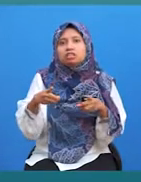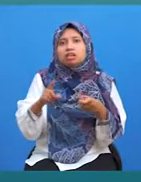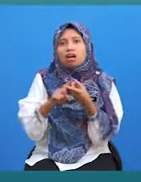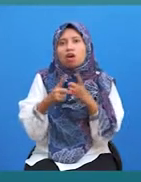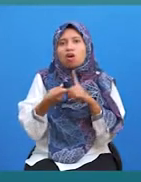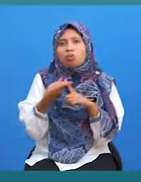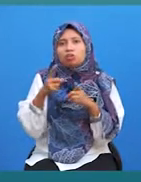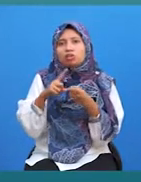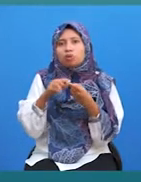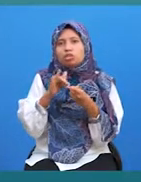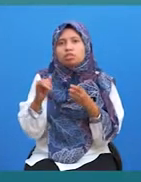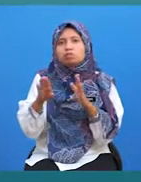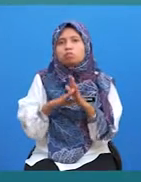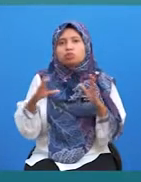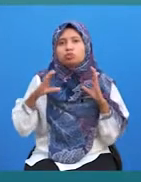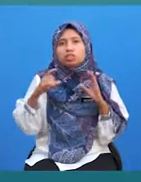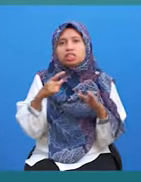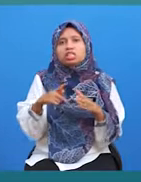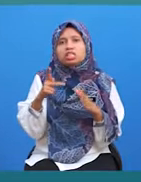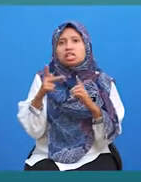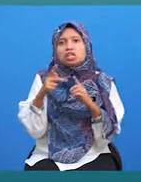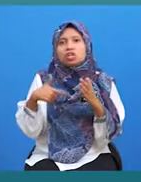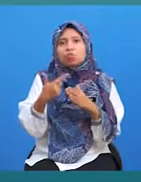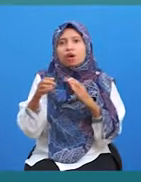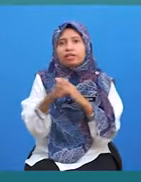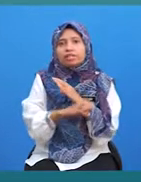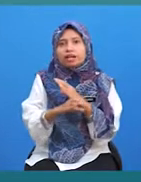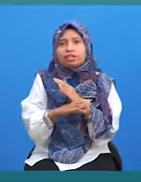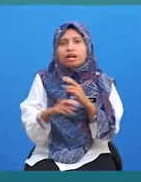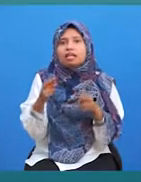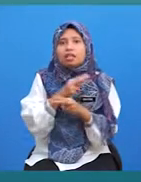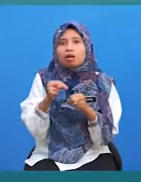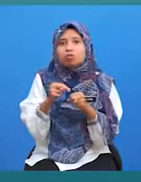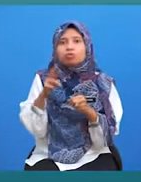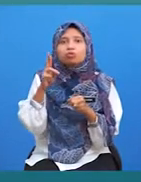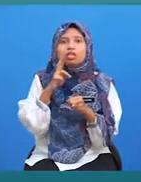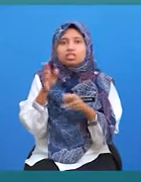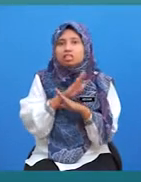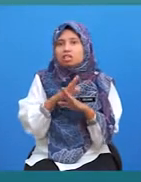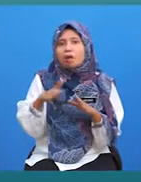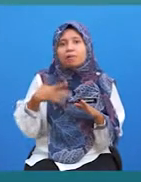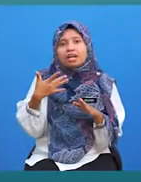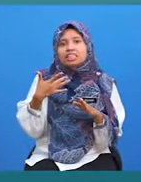kawan-kawannya bercuti ke luar negara. Namun, Rohani tidak berasa terkilan